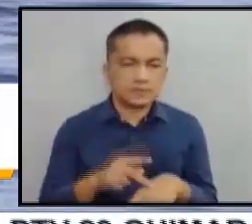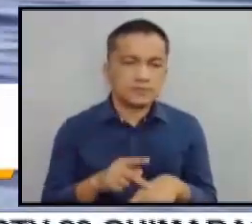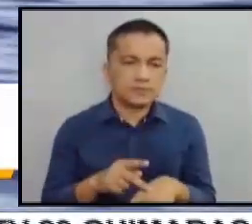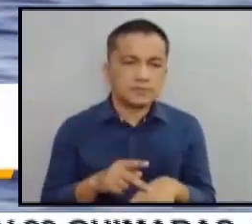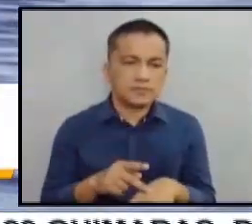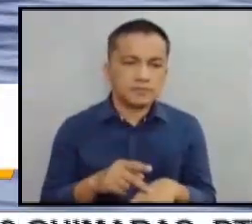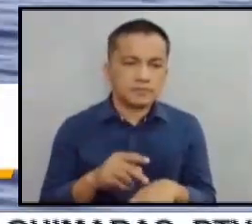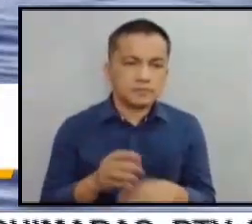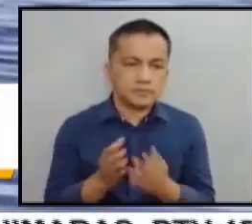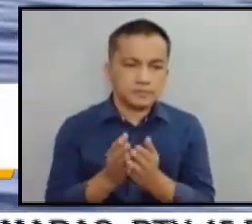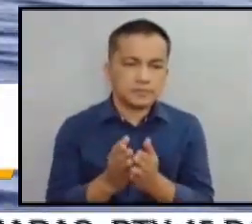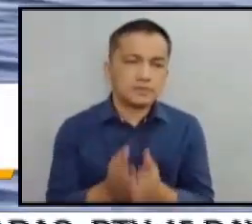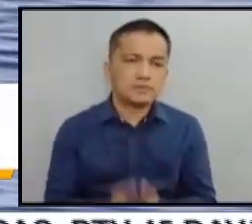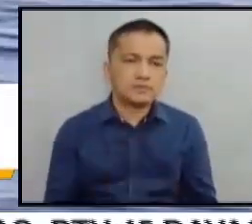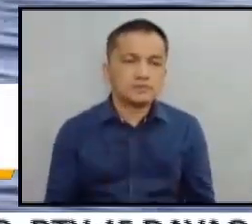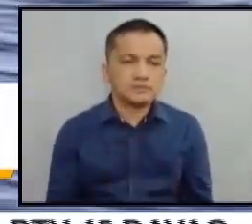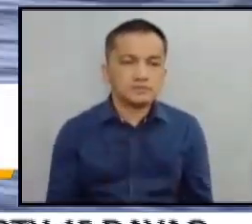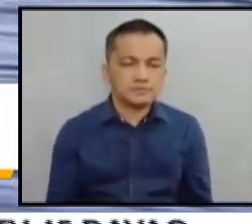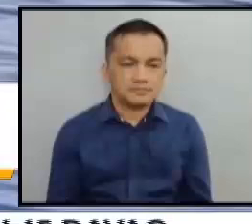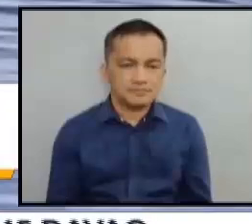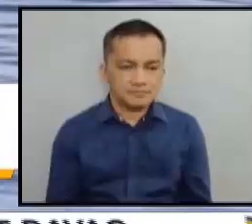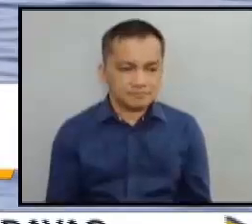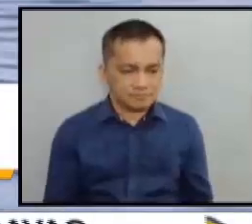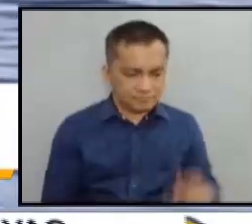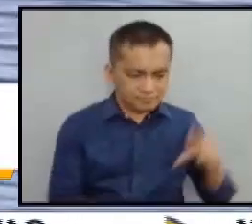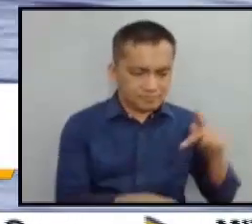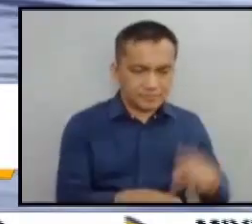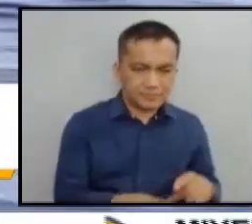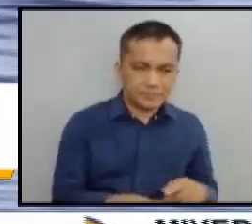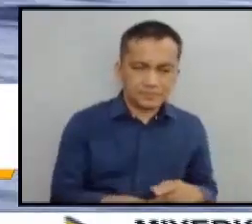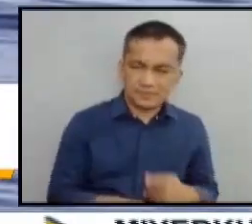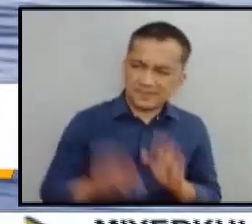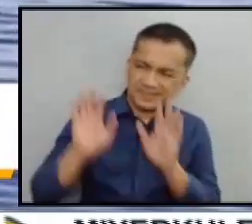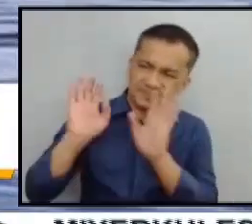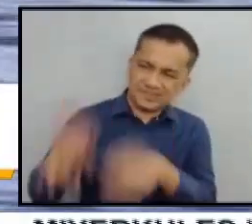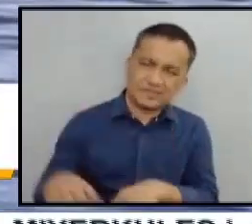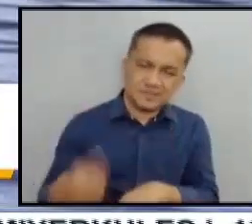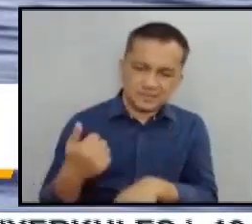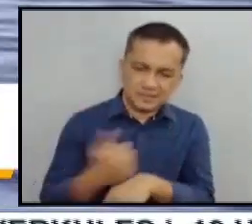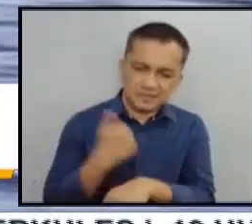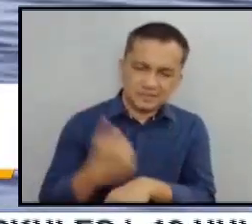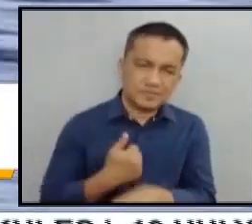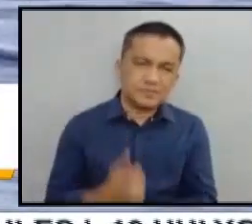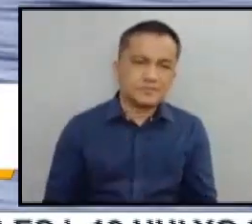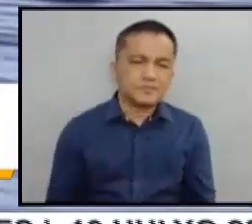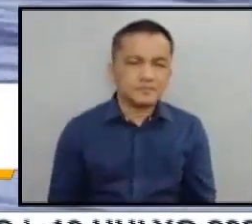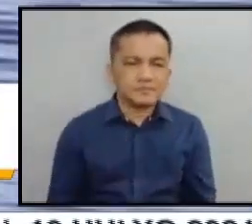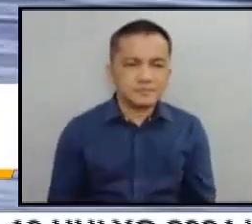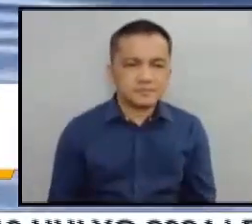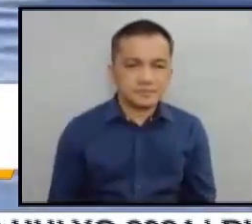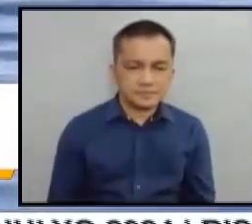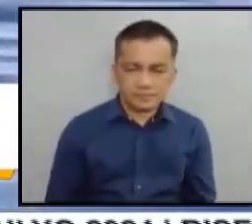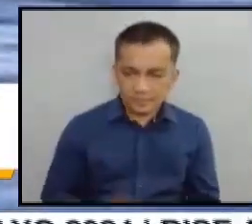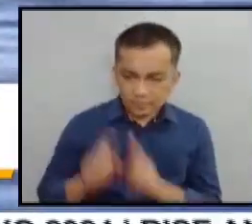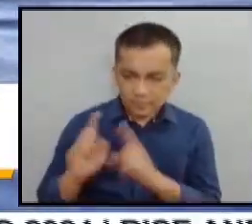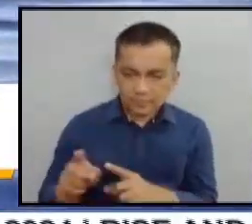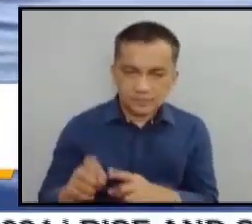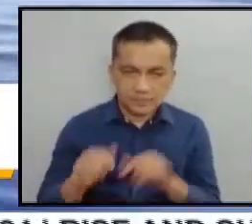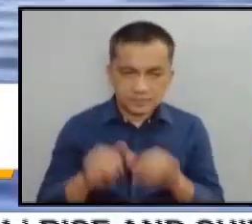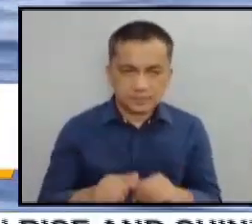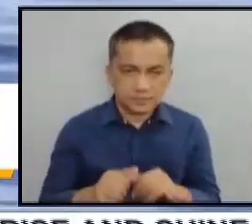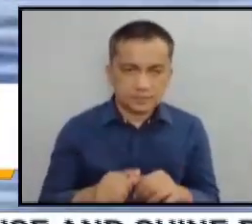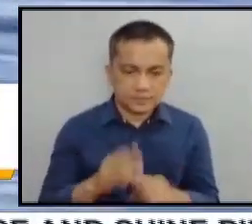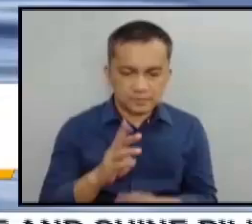barko sa lugar. Ang Pilipinas agad tinabla ang akusasyon ng China. Kasabay sa pag-iit na mananatili ang presensya ng BRP